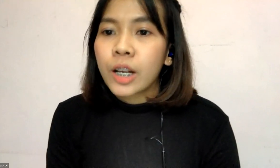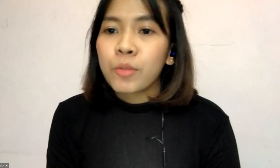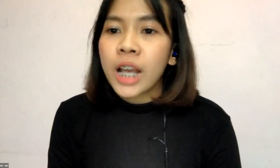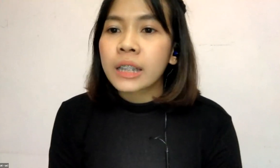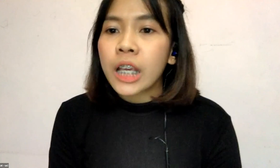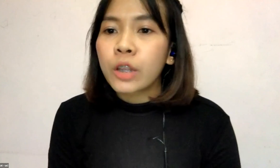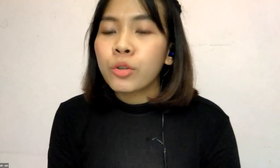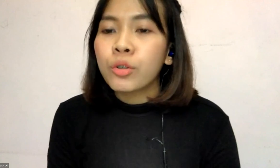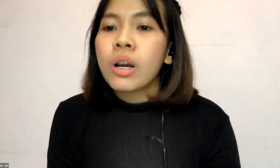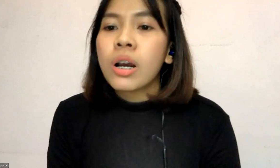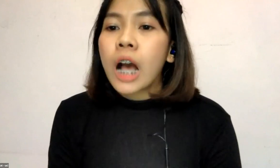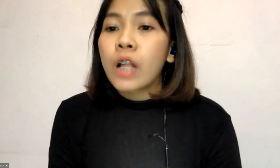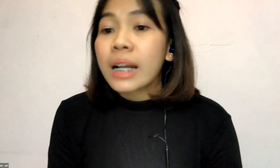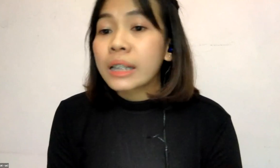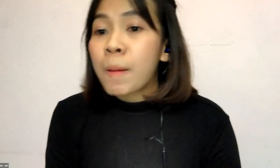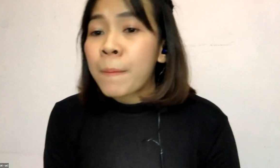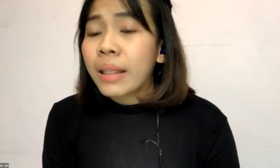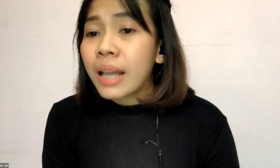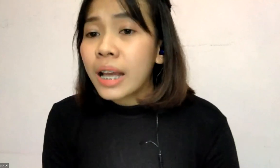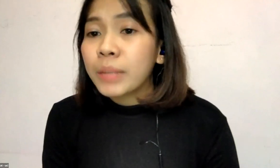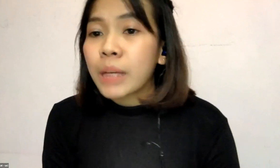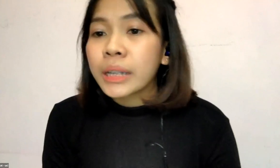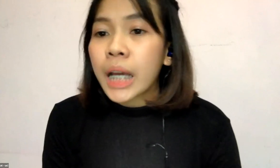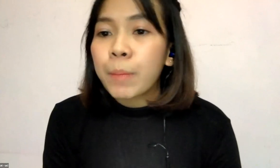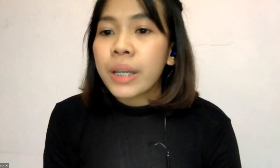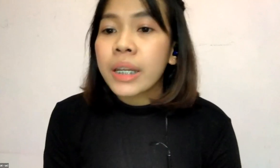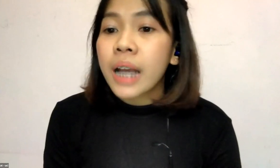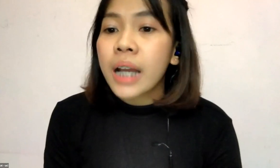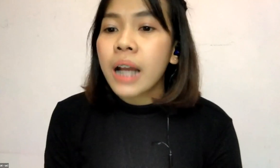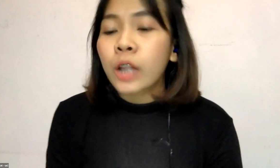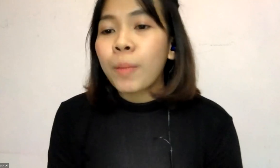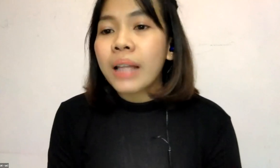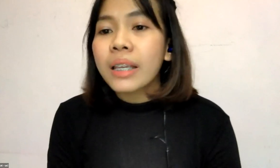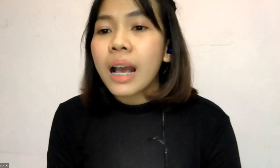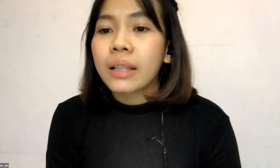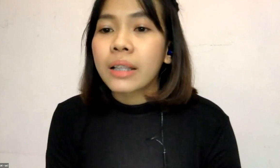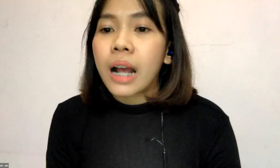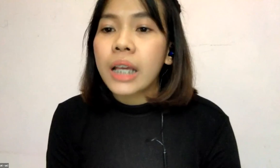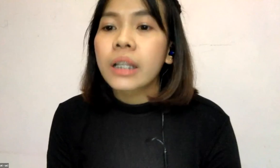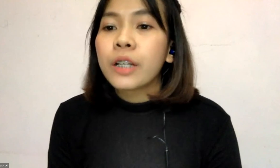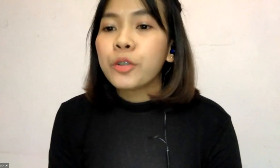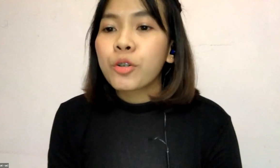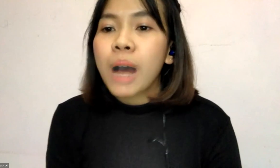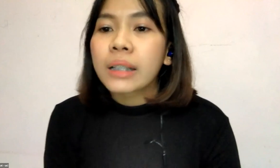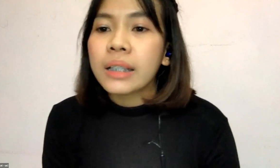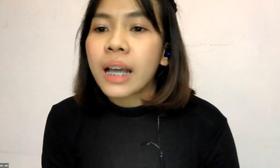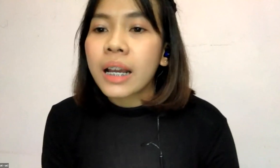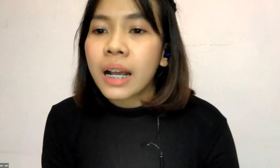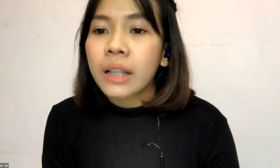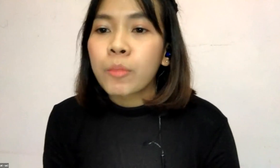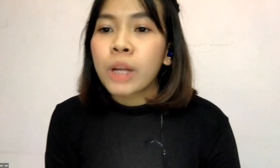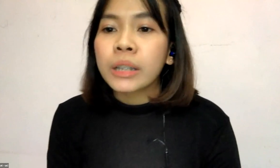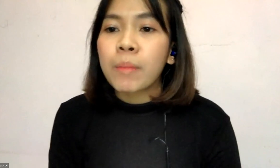kemudian slide tuh kalau ada kesempatan bisa mencari pendidikan atau pelatihan terkait juru bahasa